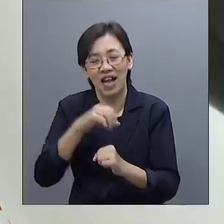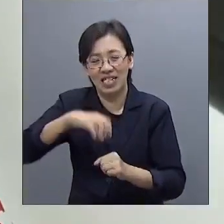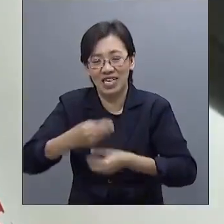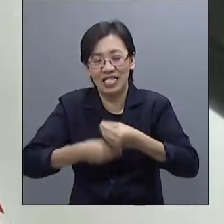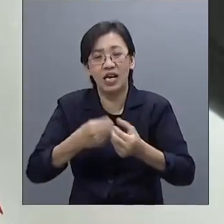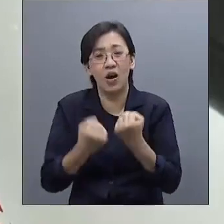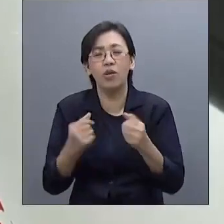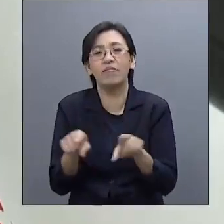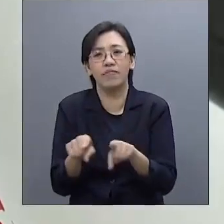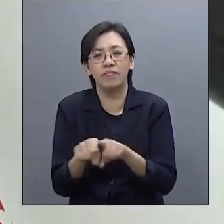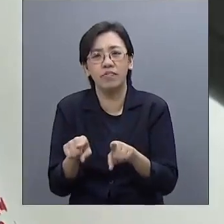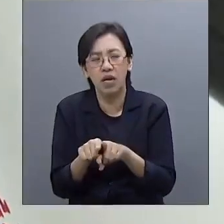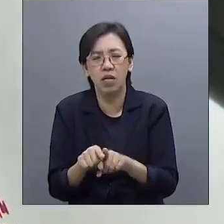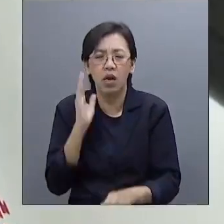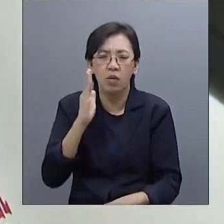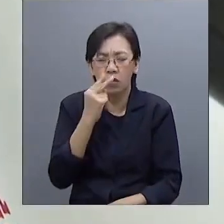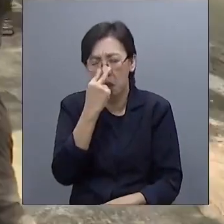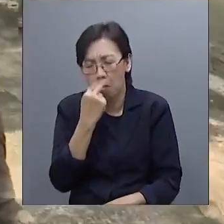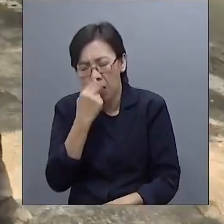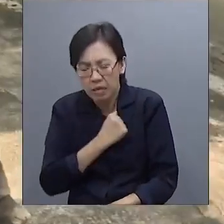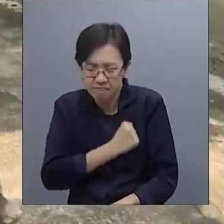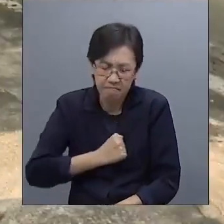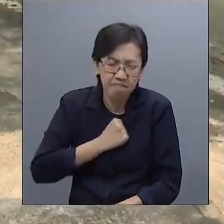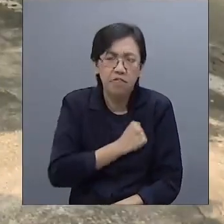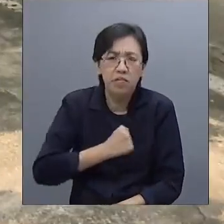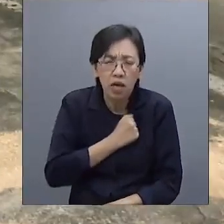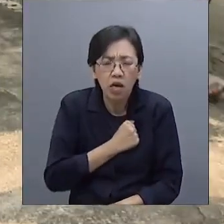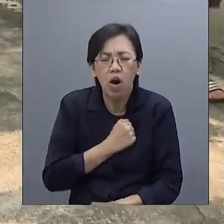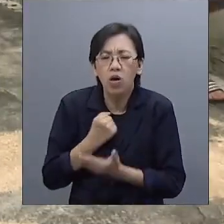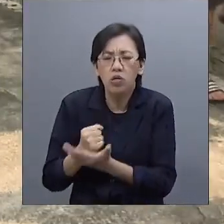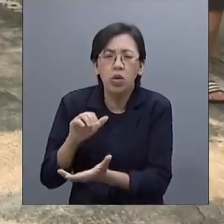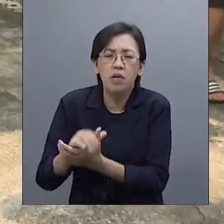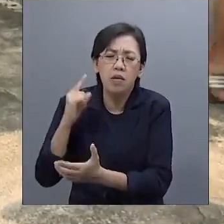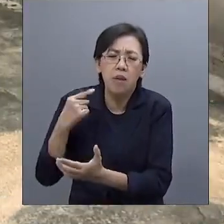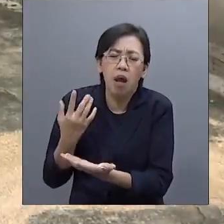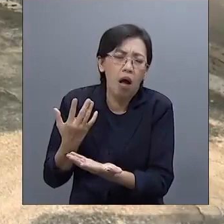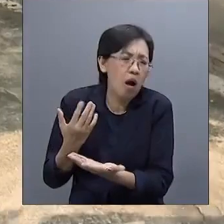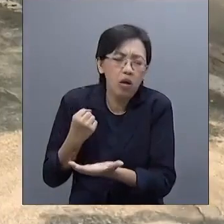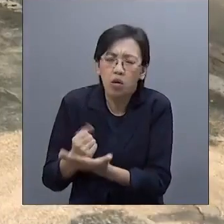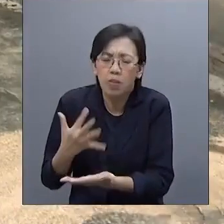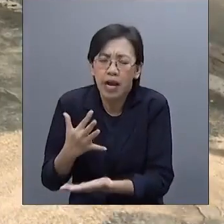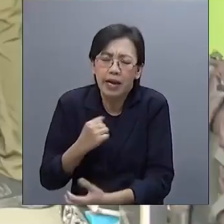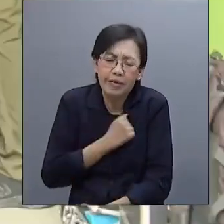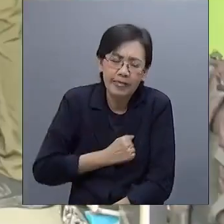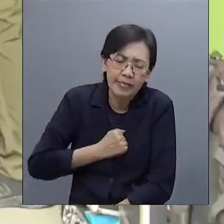านเดียวกันก็ค่อนข้างจะเสียใจอย่างหนักนะคะที่ไม่สามารถที่จะช่วยผู้เสียชีวิตได้ทันท่วงทีค่ะ